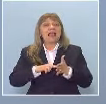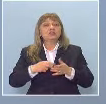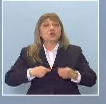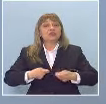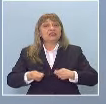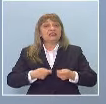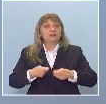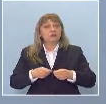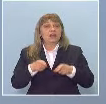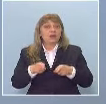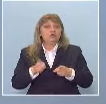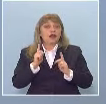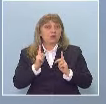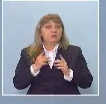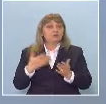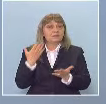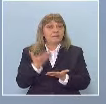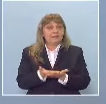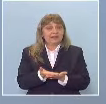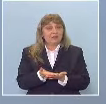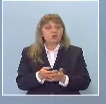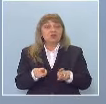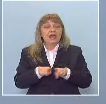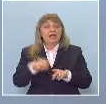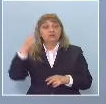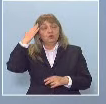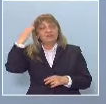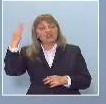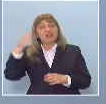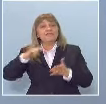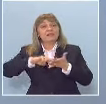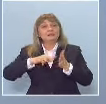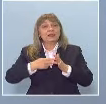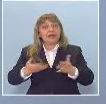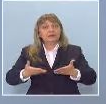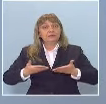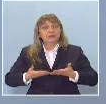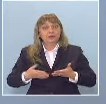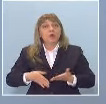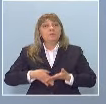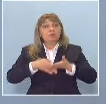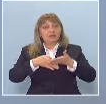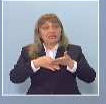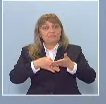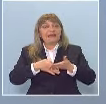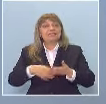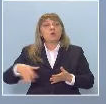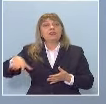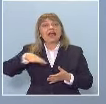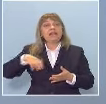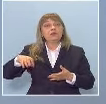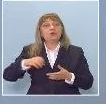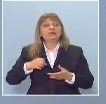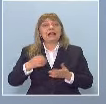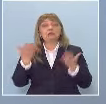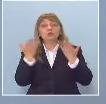е нещо, което сме предложили като държавен план прием. Подкрепени сме от регионално управление на образованието и